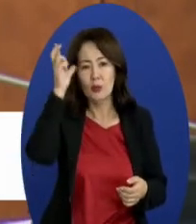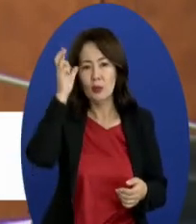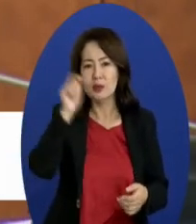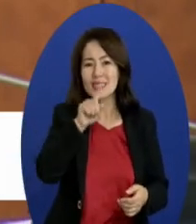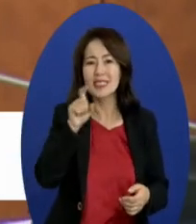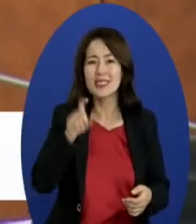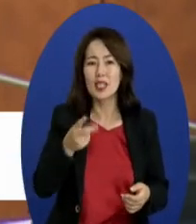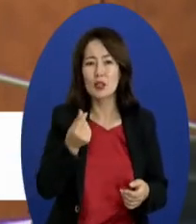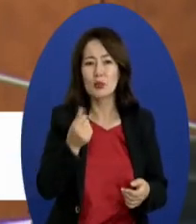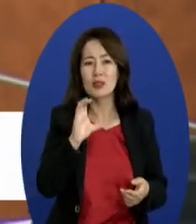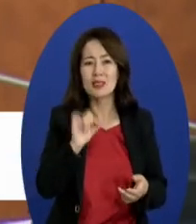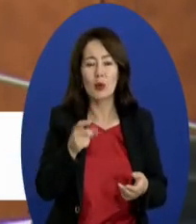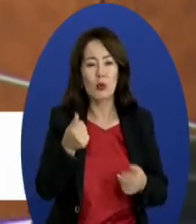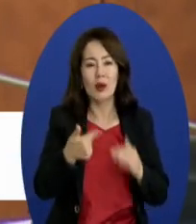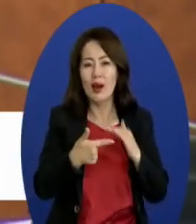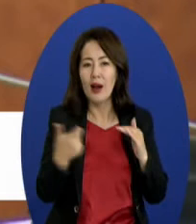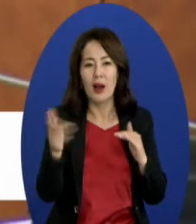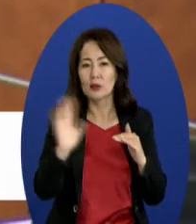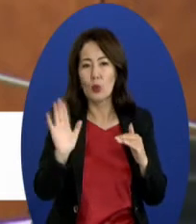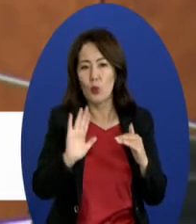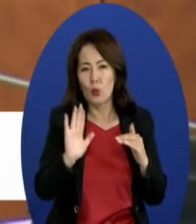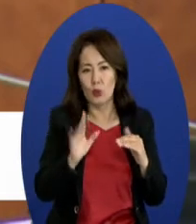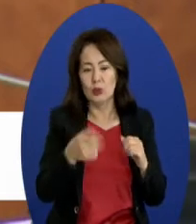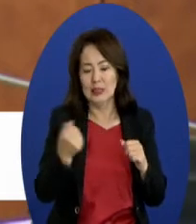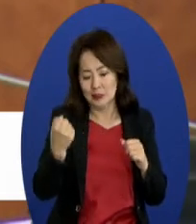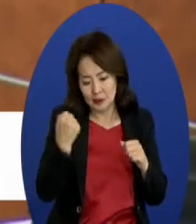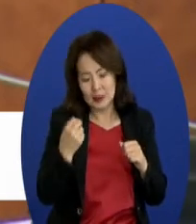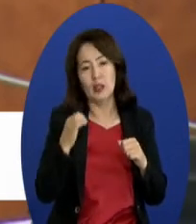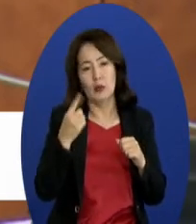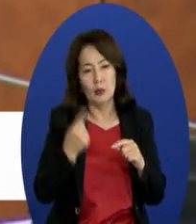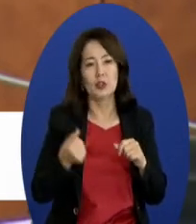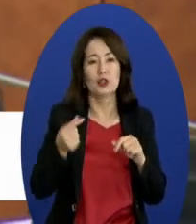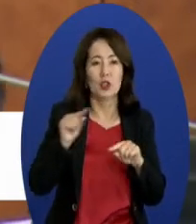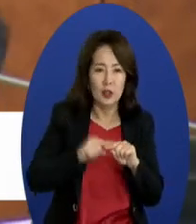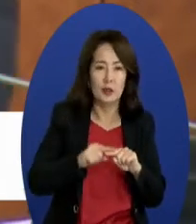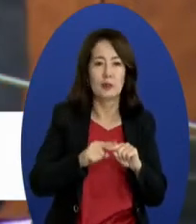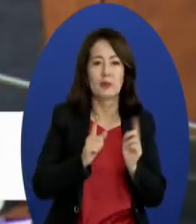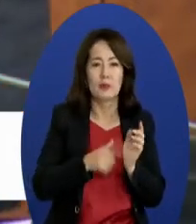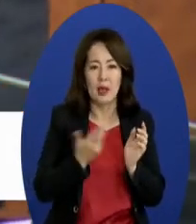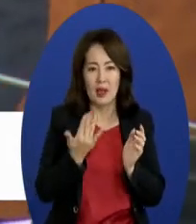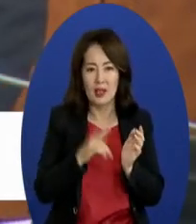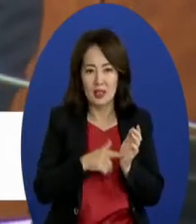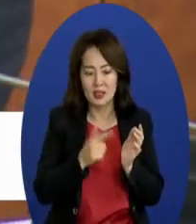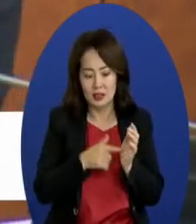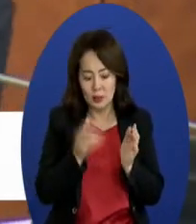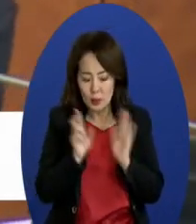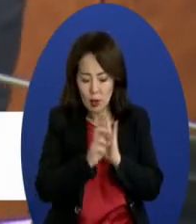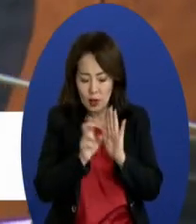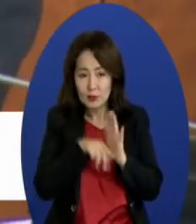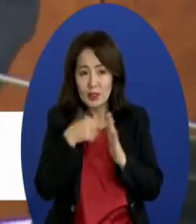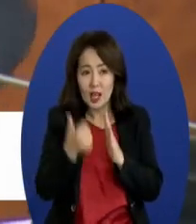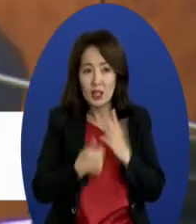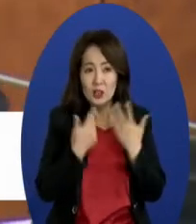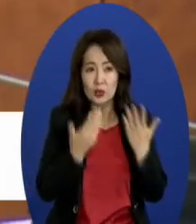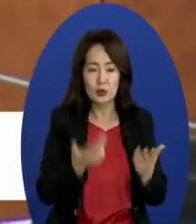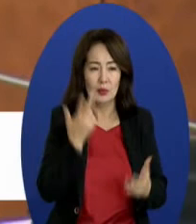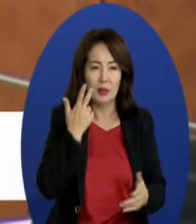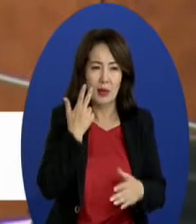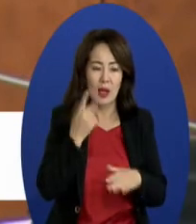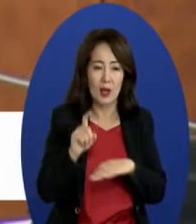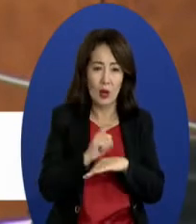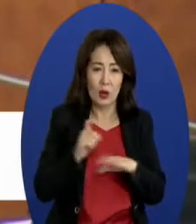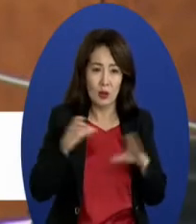сангийн мөнгийг бол танахгүй харин одоо болж игэл нэмэгдүүлдэг байх ийм боломжоор бол бид нар хангах нь бол бас манай байнгын